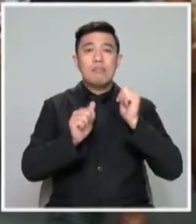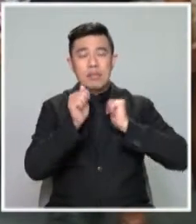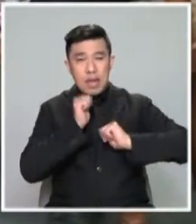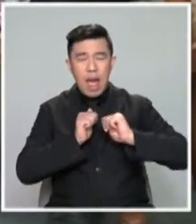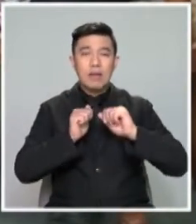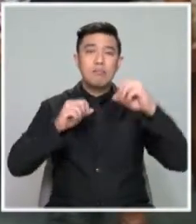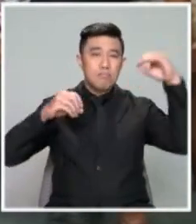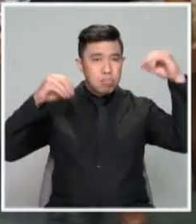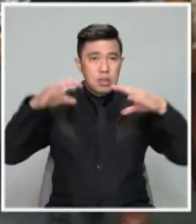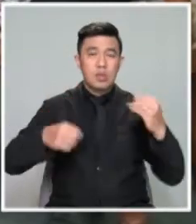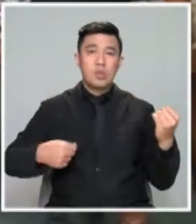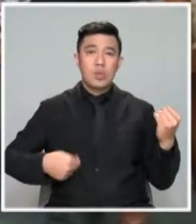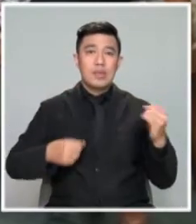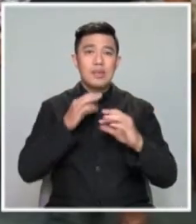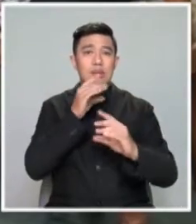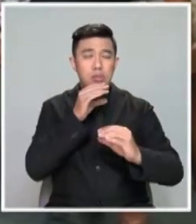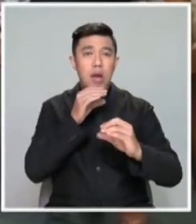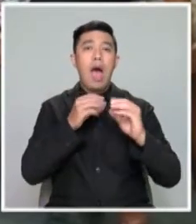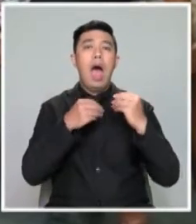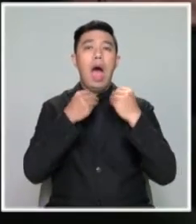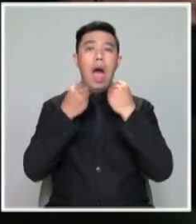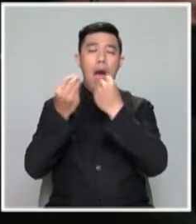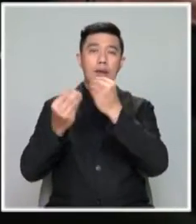และการแสดงดนตรีแจ๊สเพื่อน้อมรำลึกใน